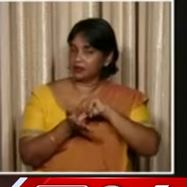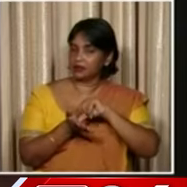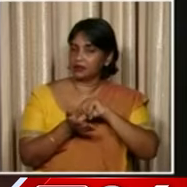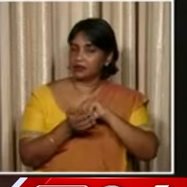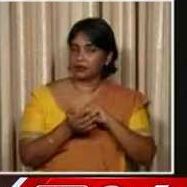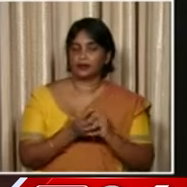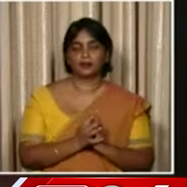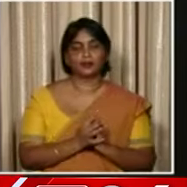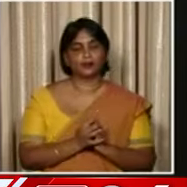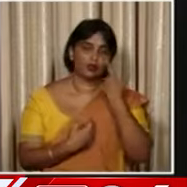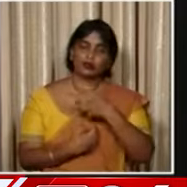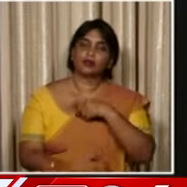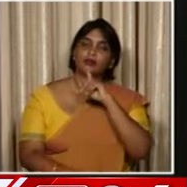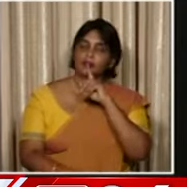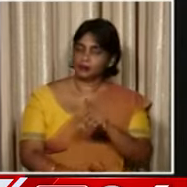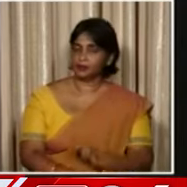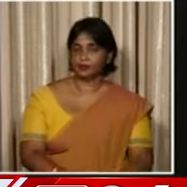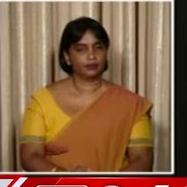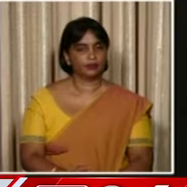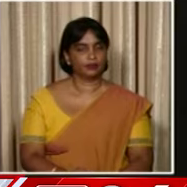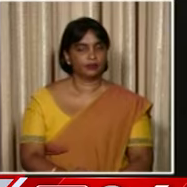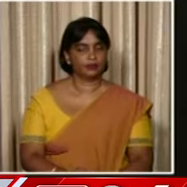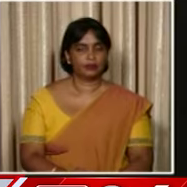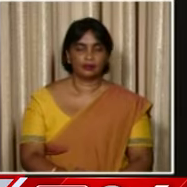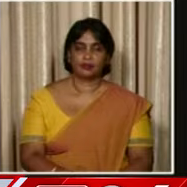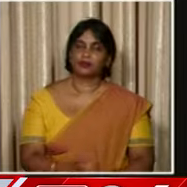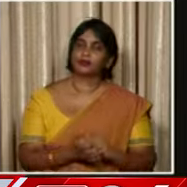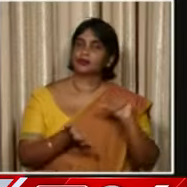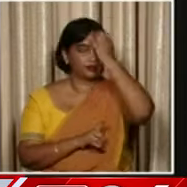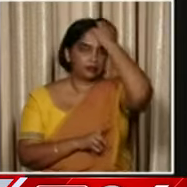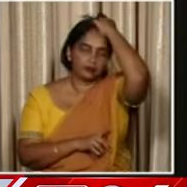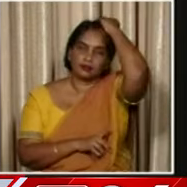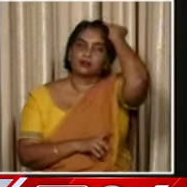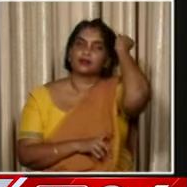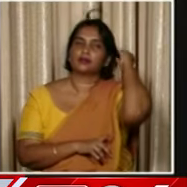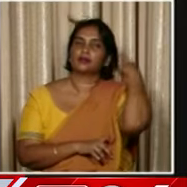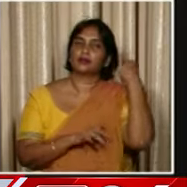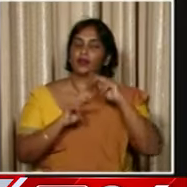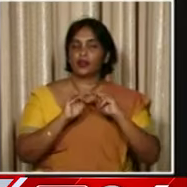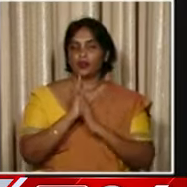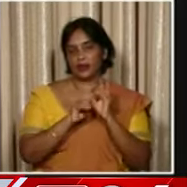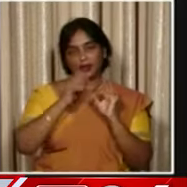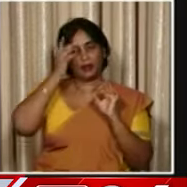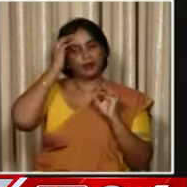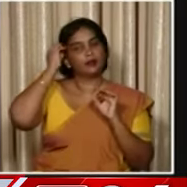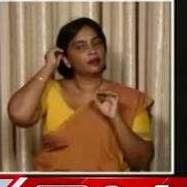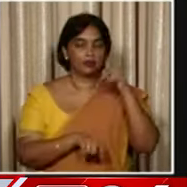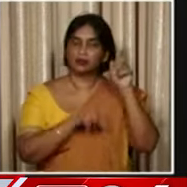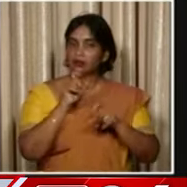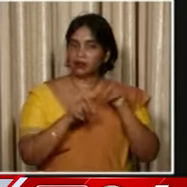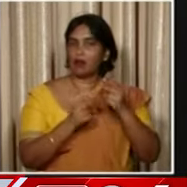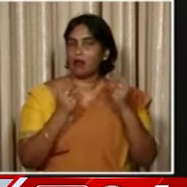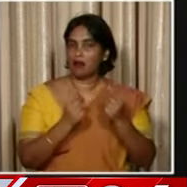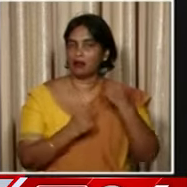විශේෂෙන්ම මේ අවස්ථාවේ මම යෝජනා කරනවා ඉරාන ජනාධිපතිතුමා විදේශ ඇමතිතුමා ඇතුළු පිරිසකගේ